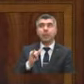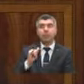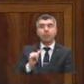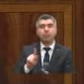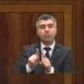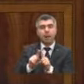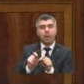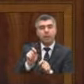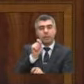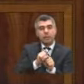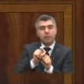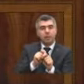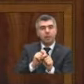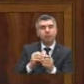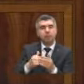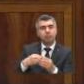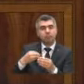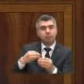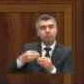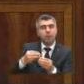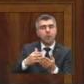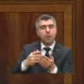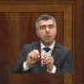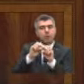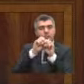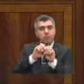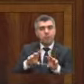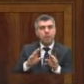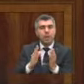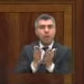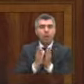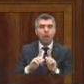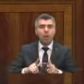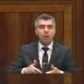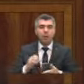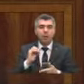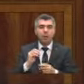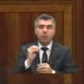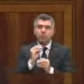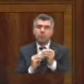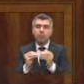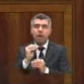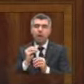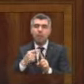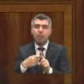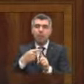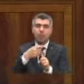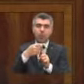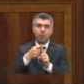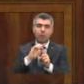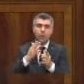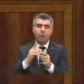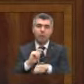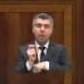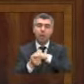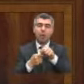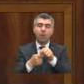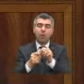تحقيق تقدم هائل على مستوى توسيع العرض المدرسي والرفع من مؤشرات التمدرس بالوسط